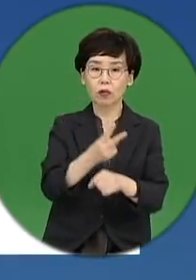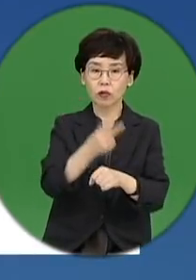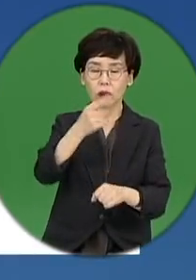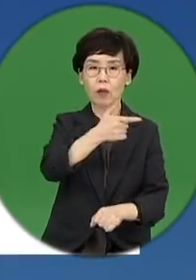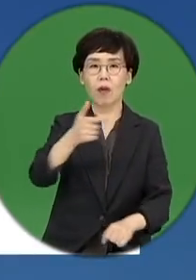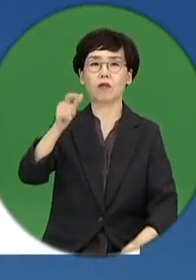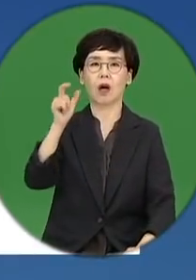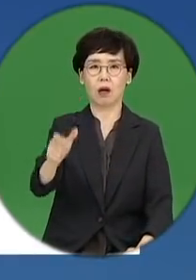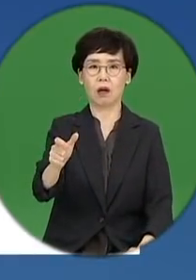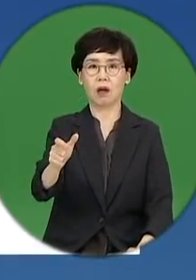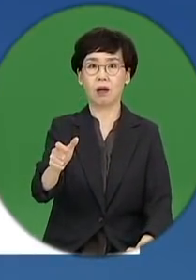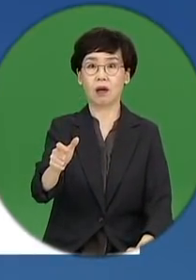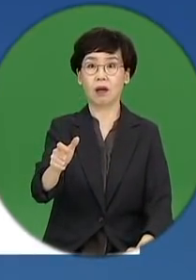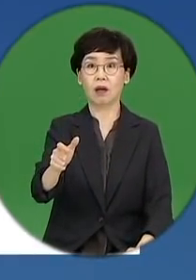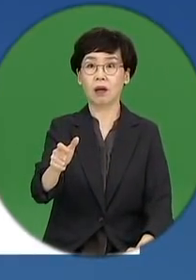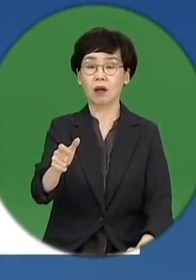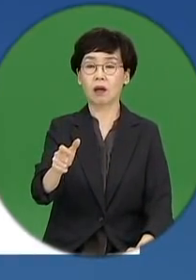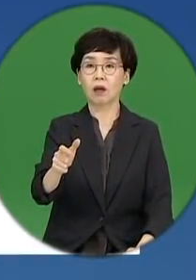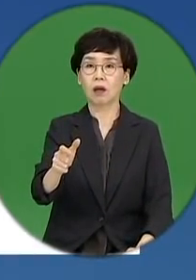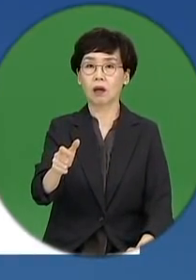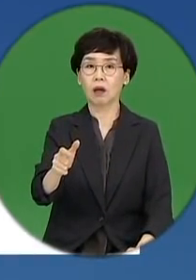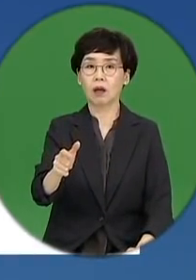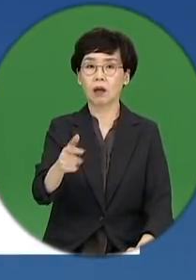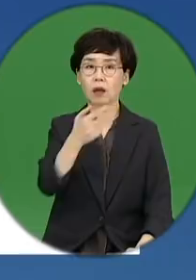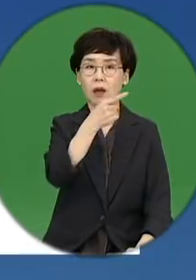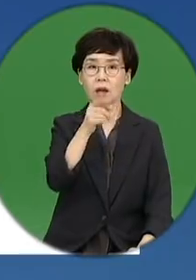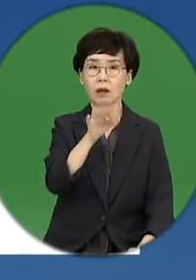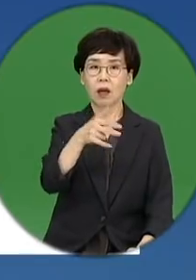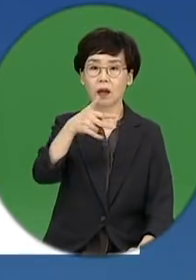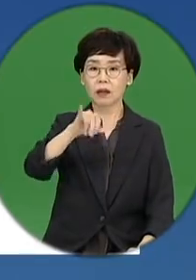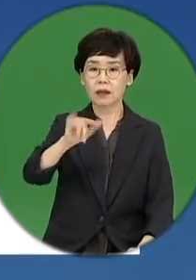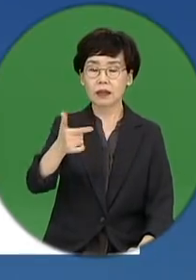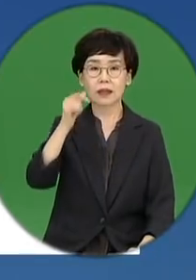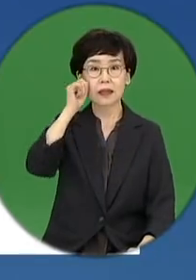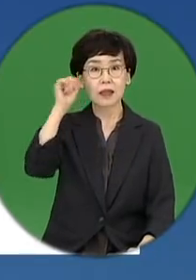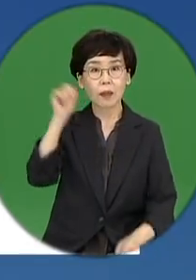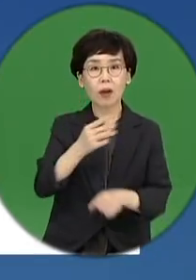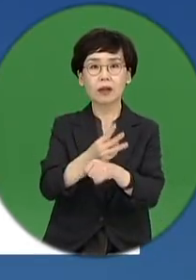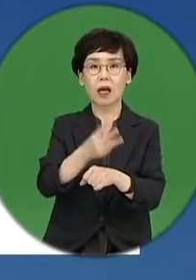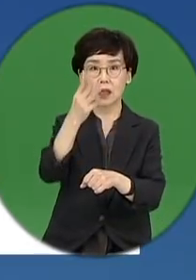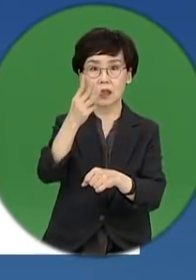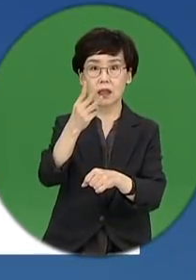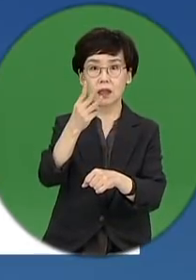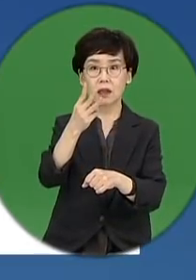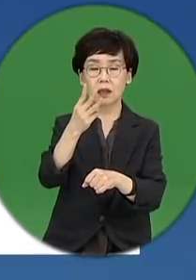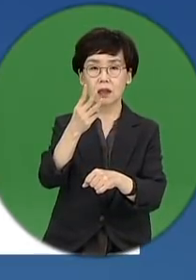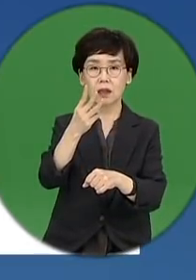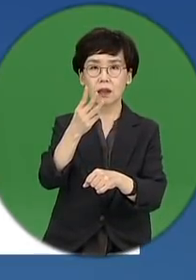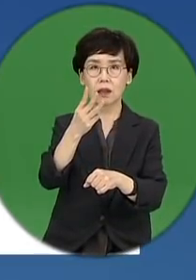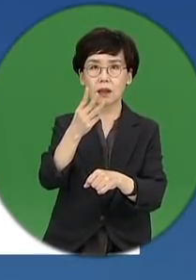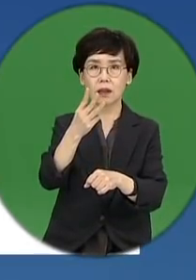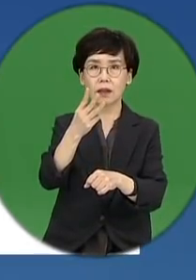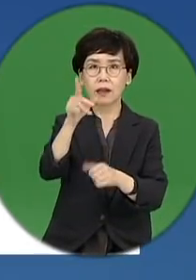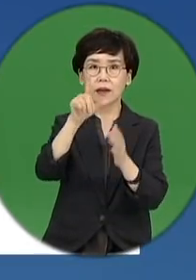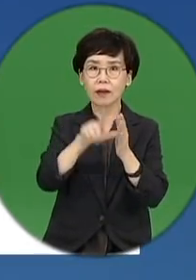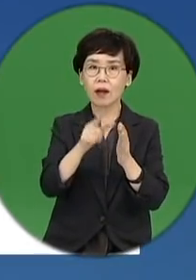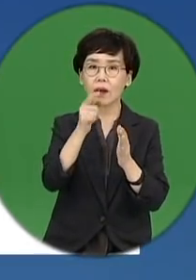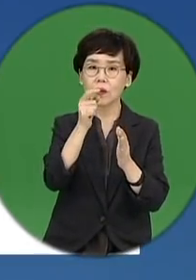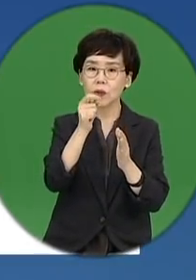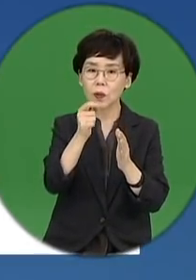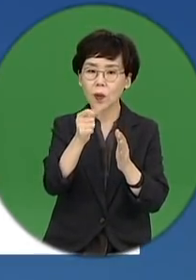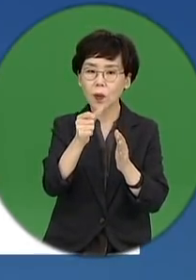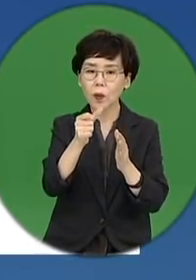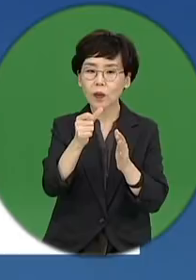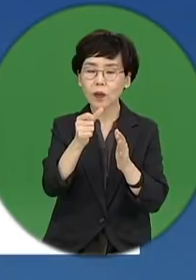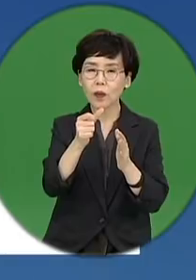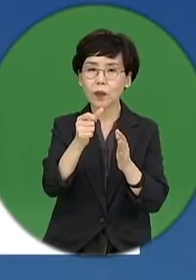강한 정도로 유지를 하겠고, 충남 당진에 새벽 3시에 도착을 하는데 이때서야 다소 약화된 강한 태풍 정도로